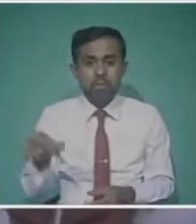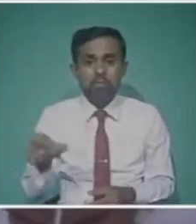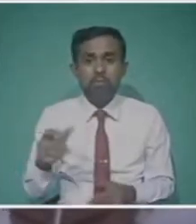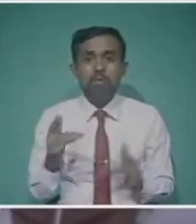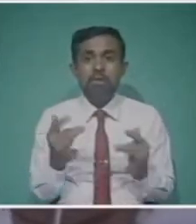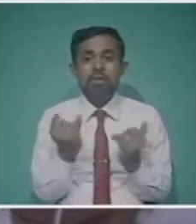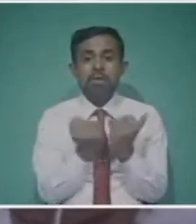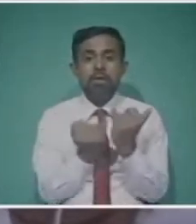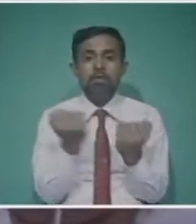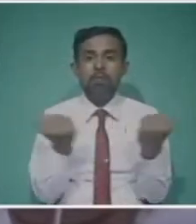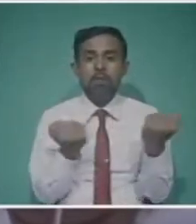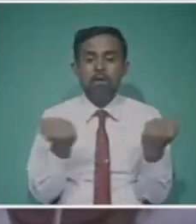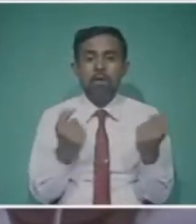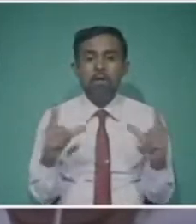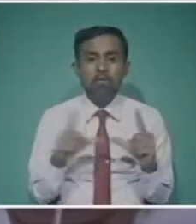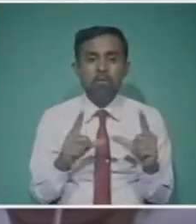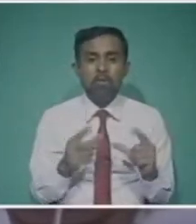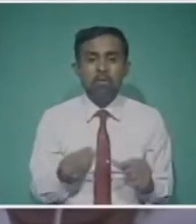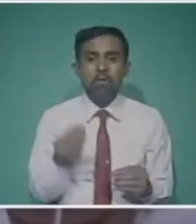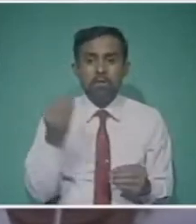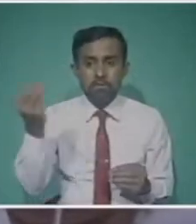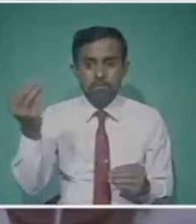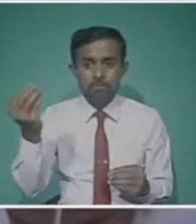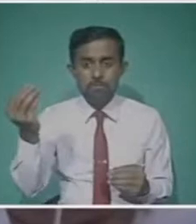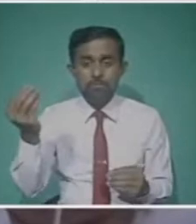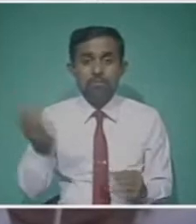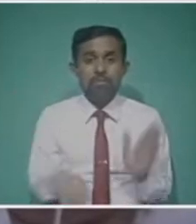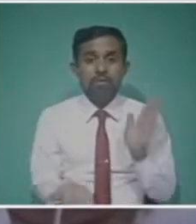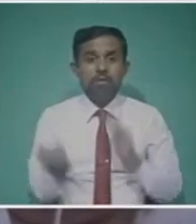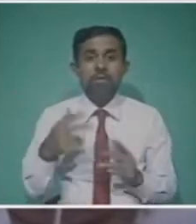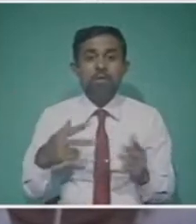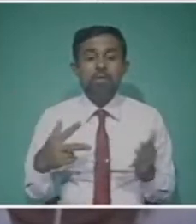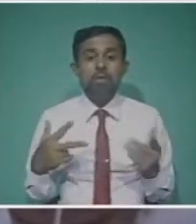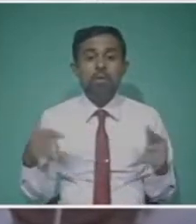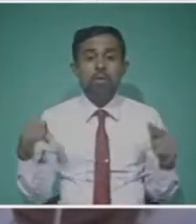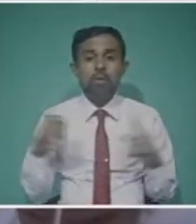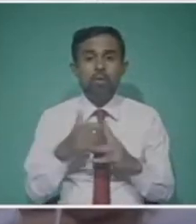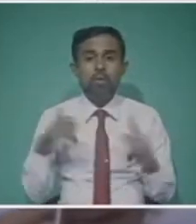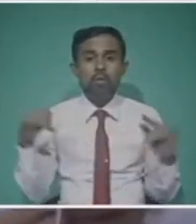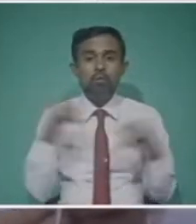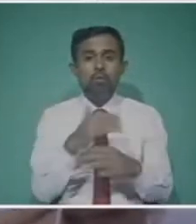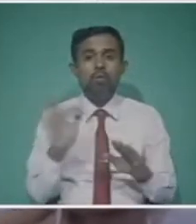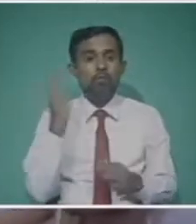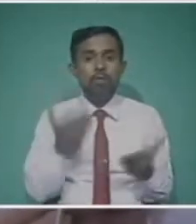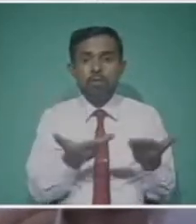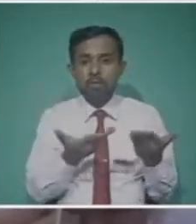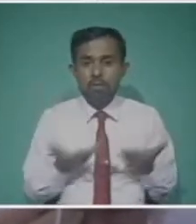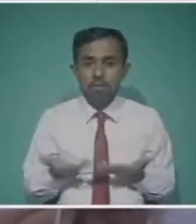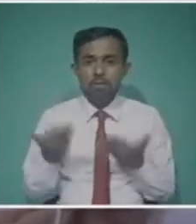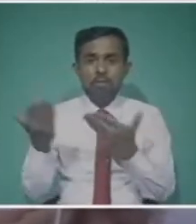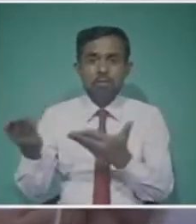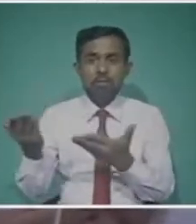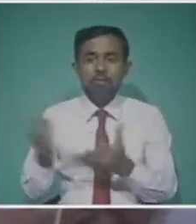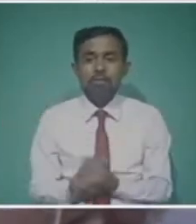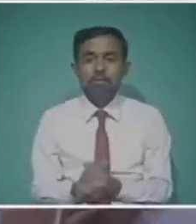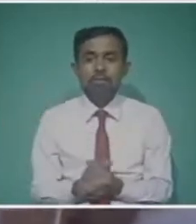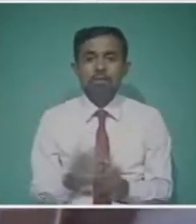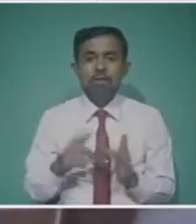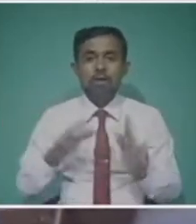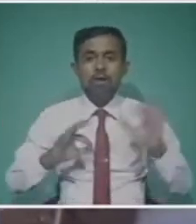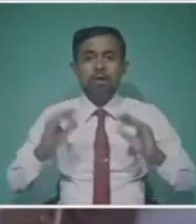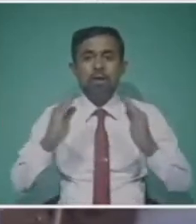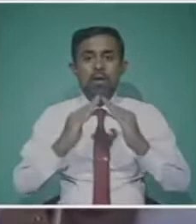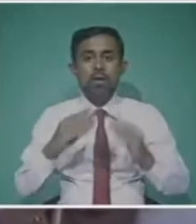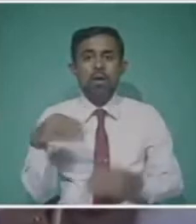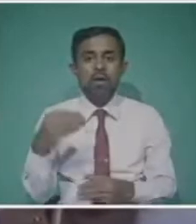ඉලෙක්ට්‍රික් වාහනයක් ගන්න බලපත්‍රයක් දෙන්න. ඒ වගේම මේ යන අයට ගුවන්තොටුපළේදී විශේෂ පිළිගැනීමක් ලබා දෙන්න. ඒ වගේම අඩුපොලියට නිවාස